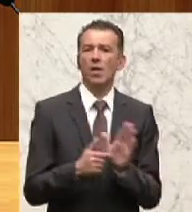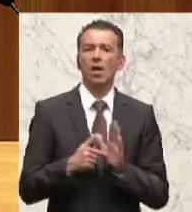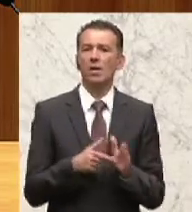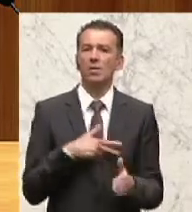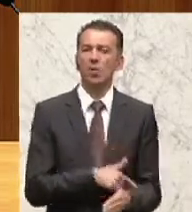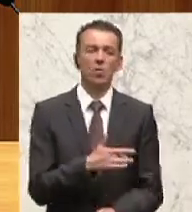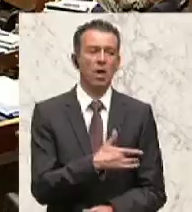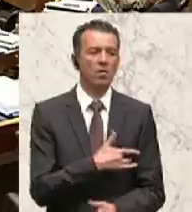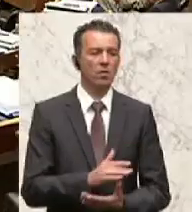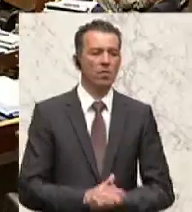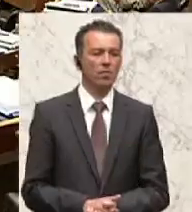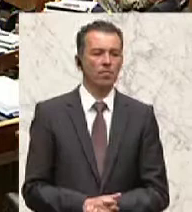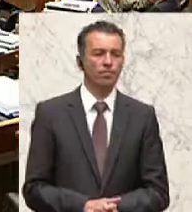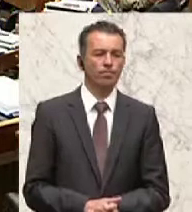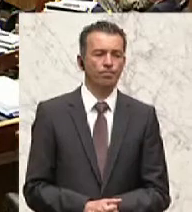Gewissen.